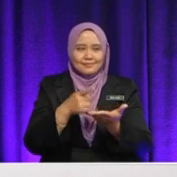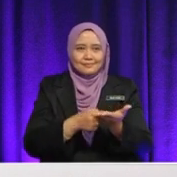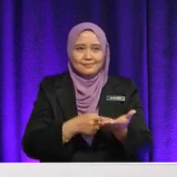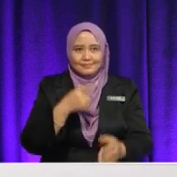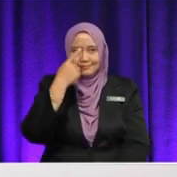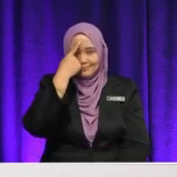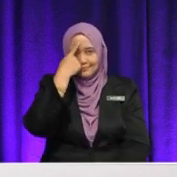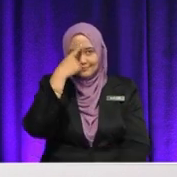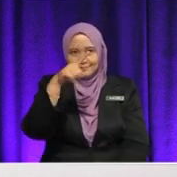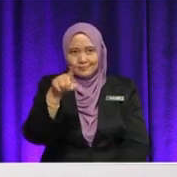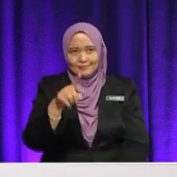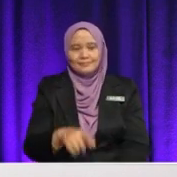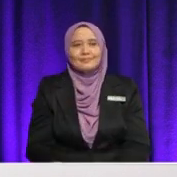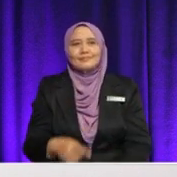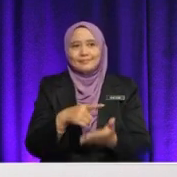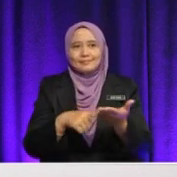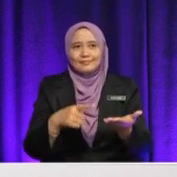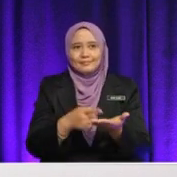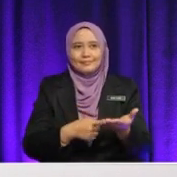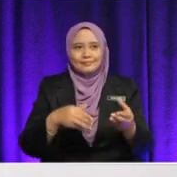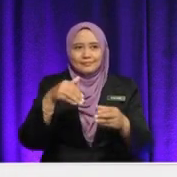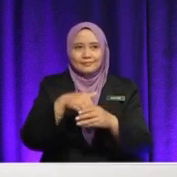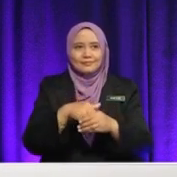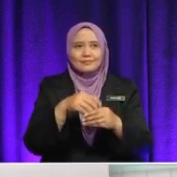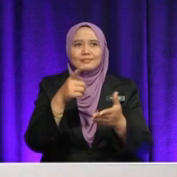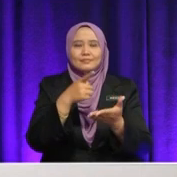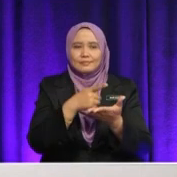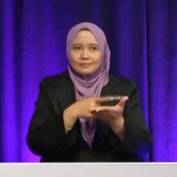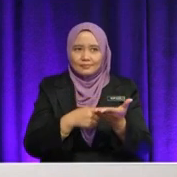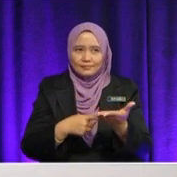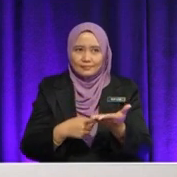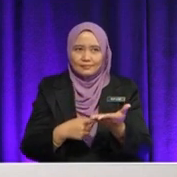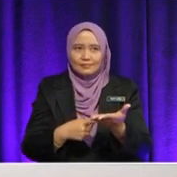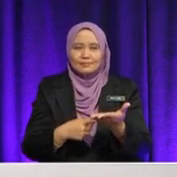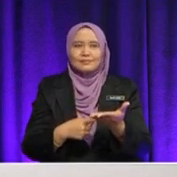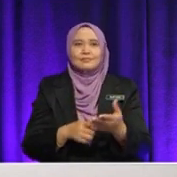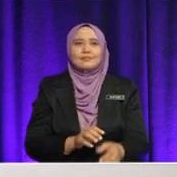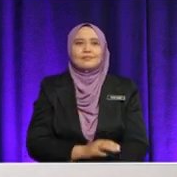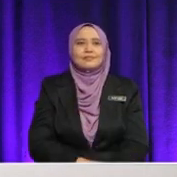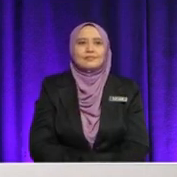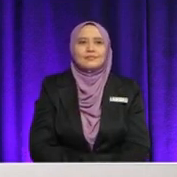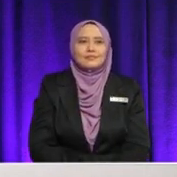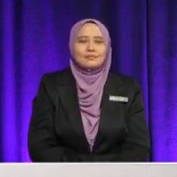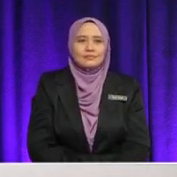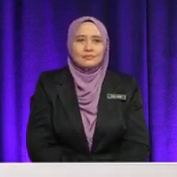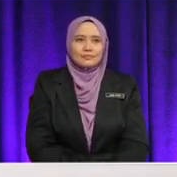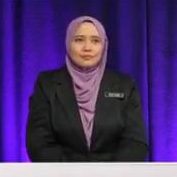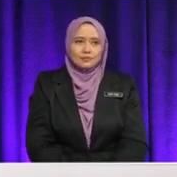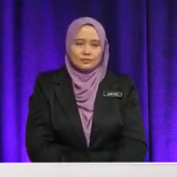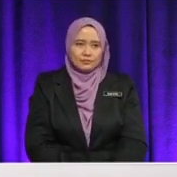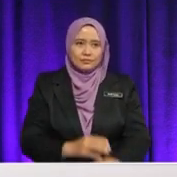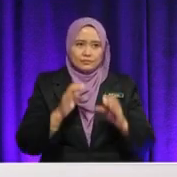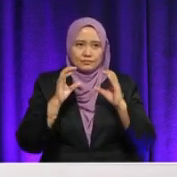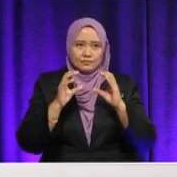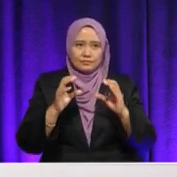pilihan Raya umum pertama majelis pengethuan hal-hal kriteria utama calon kaki Anda bakal penghuni a Hai teria